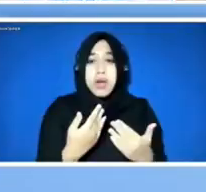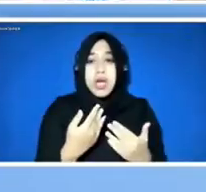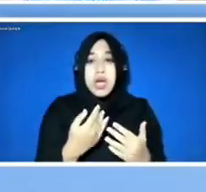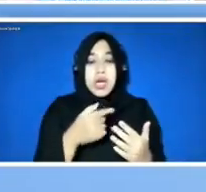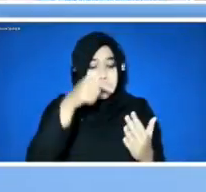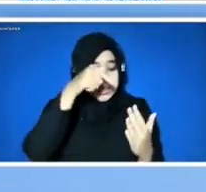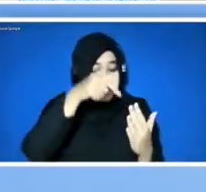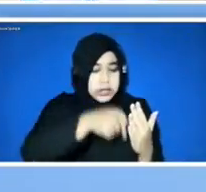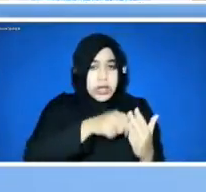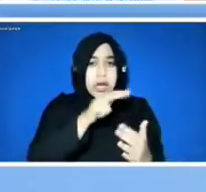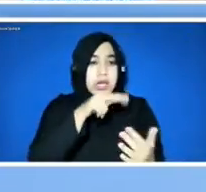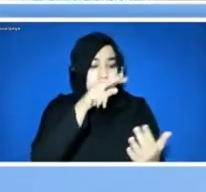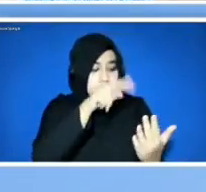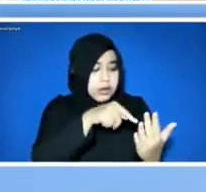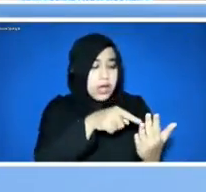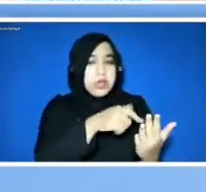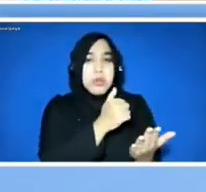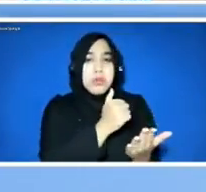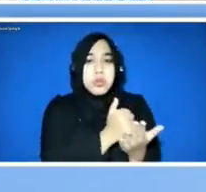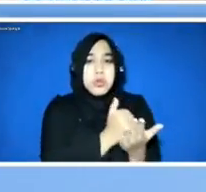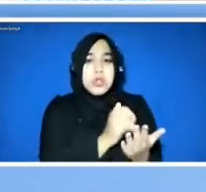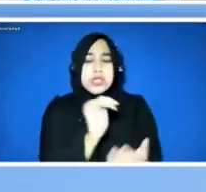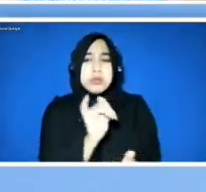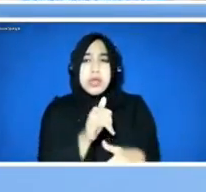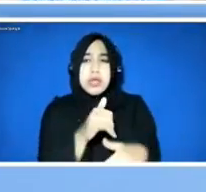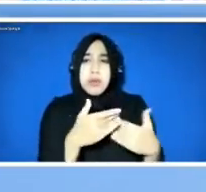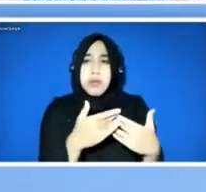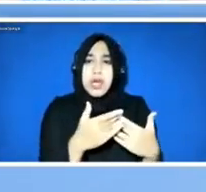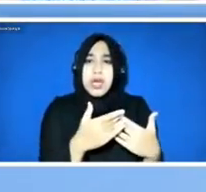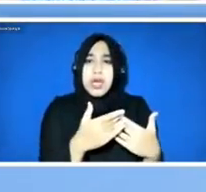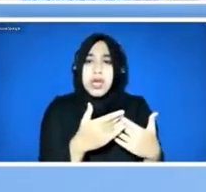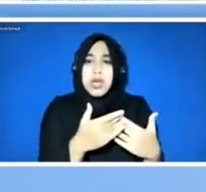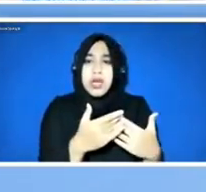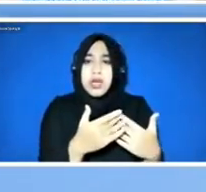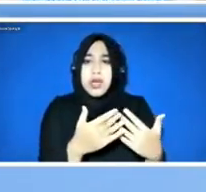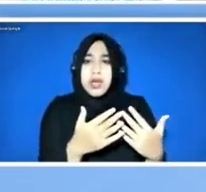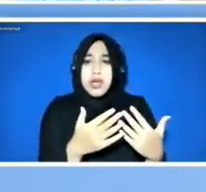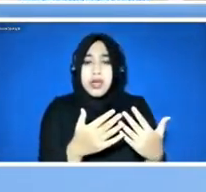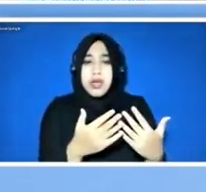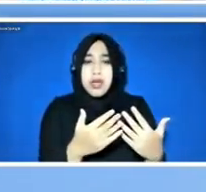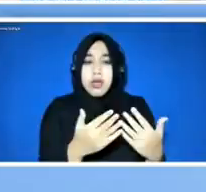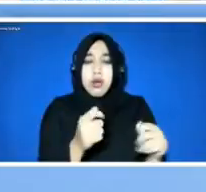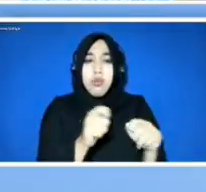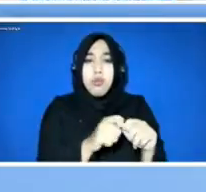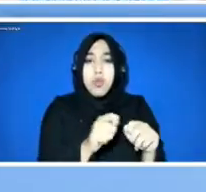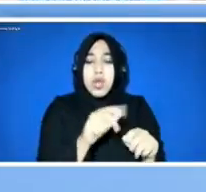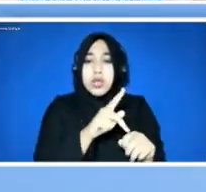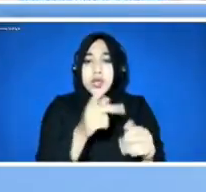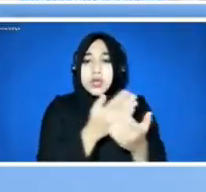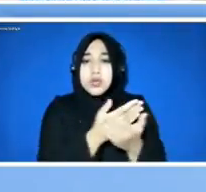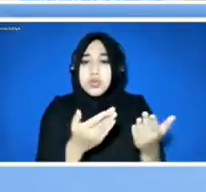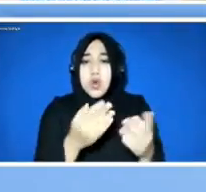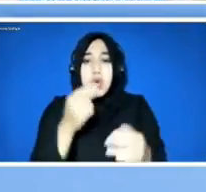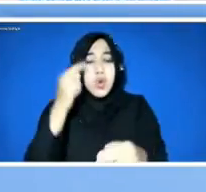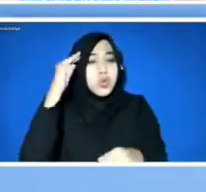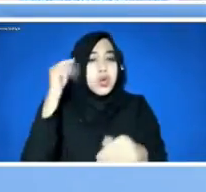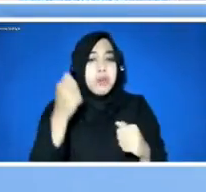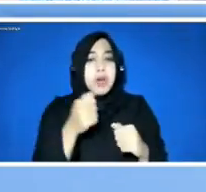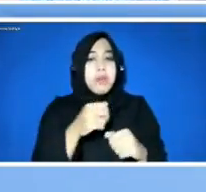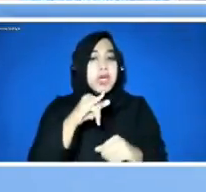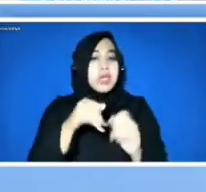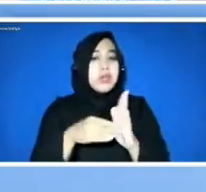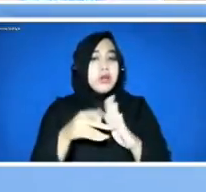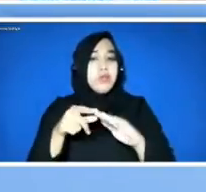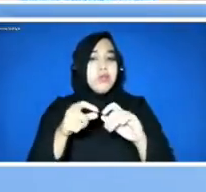karena bisa menjadi semacam channel buat kita untuk